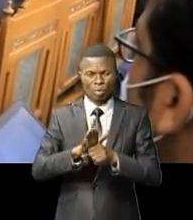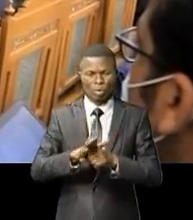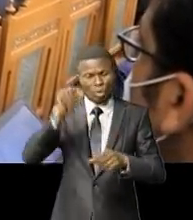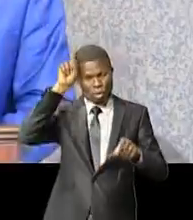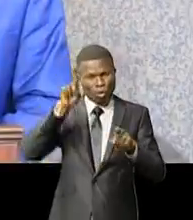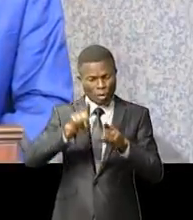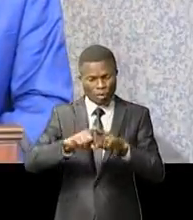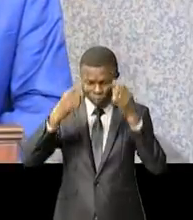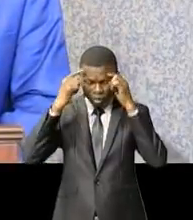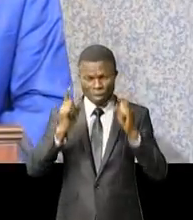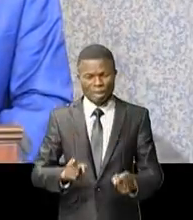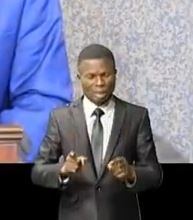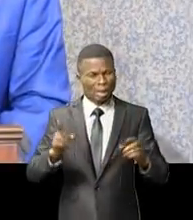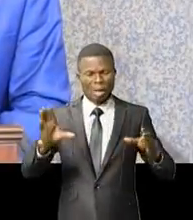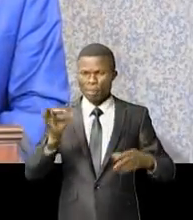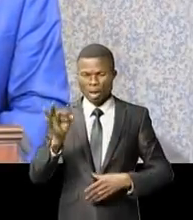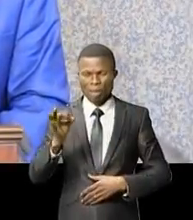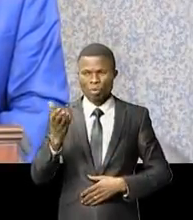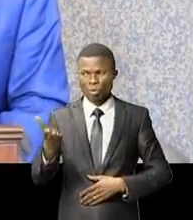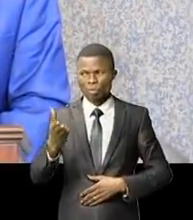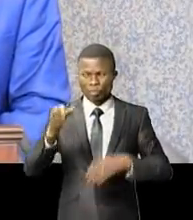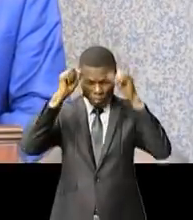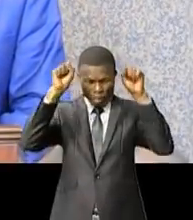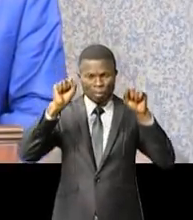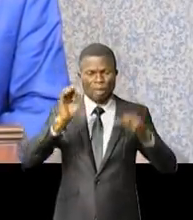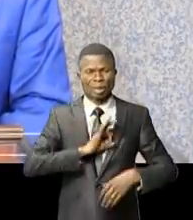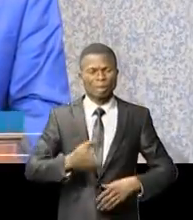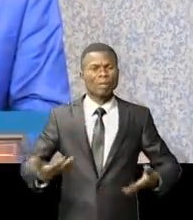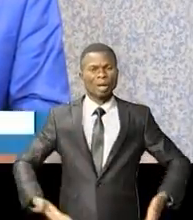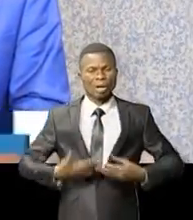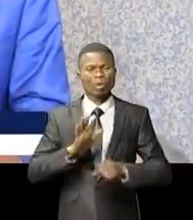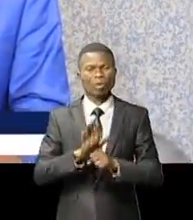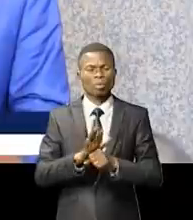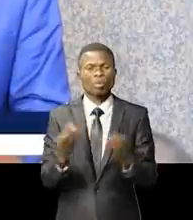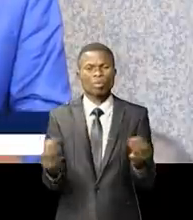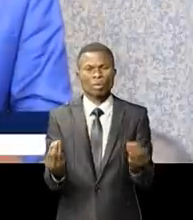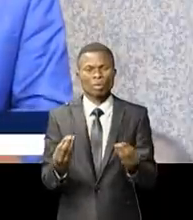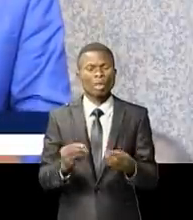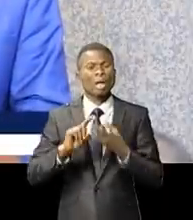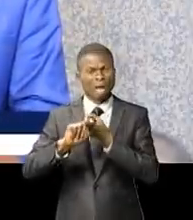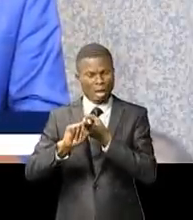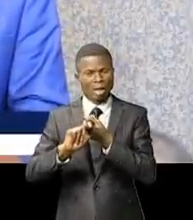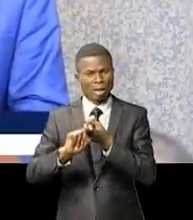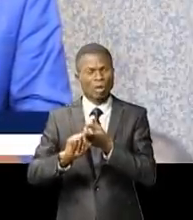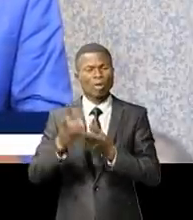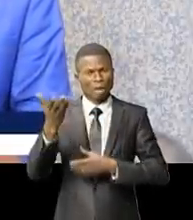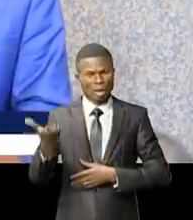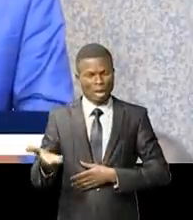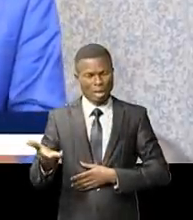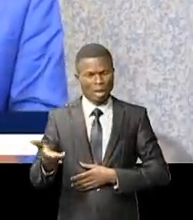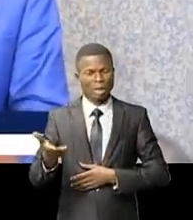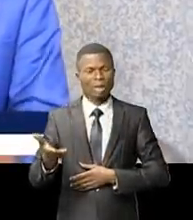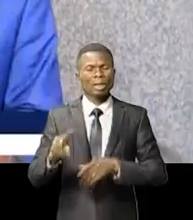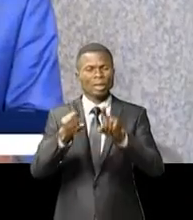en désaccord. Le président Tshisekedi se réjouit du fait que la confiance a toujours été renouvelée